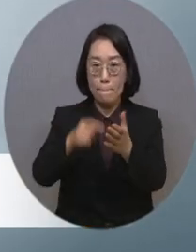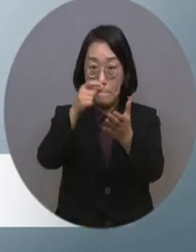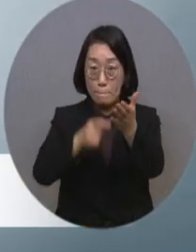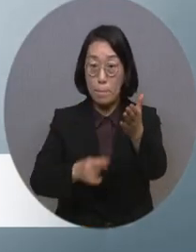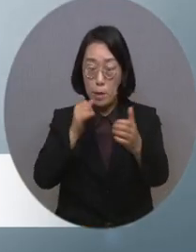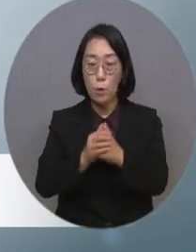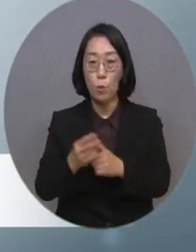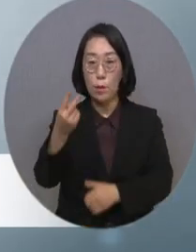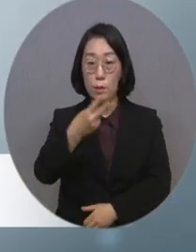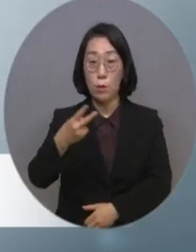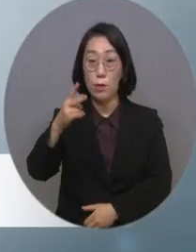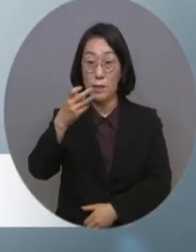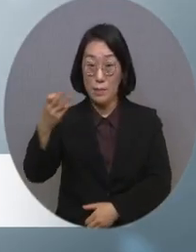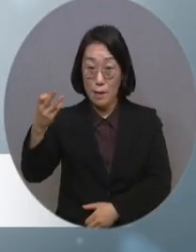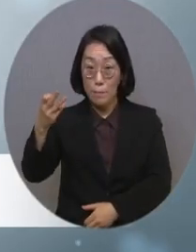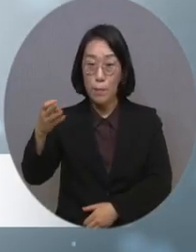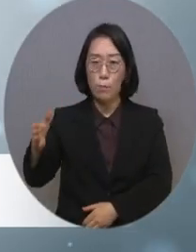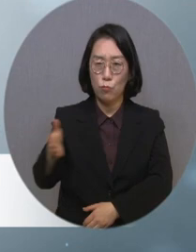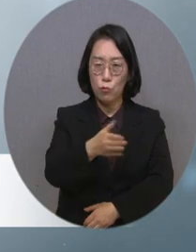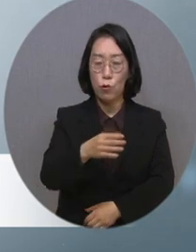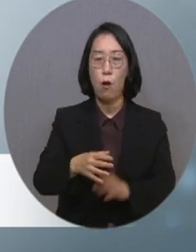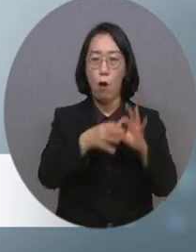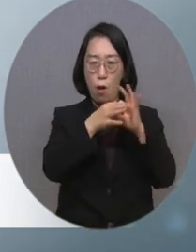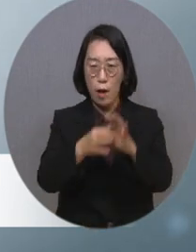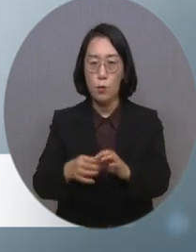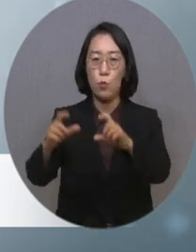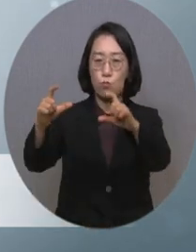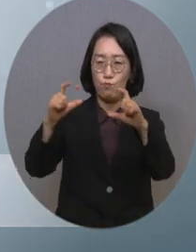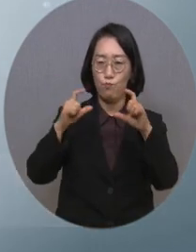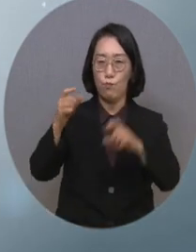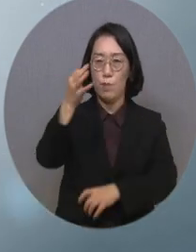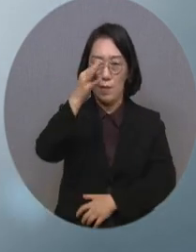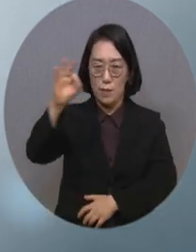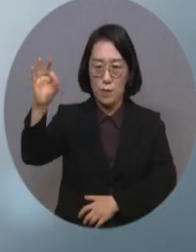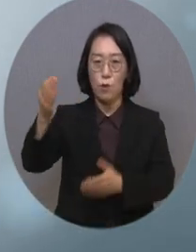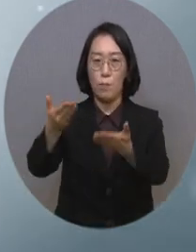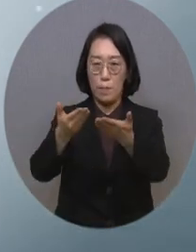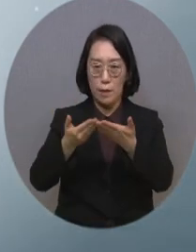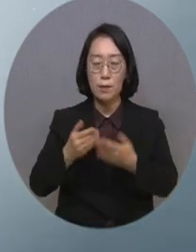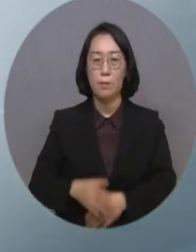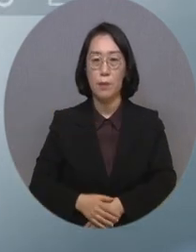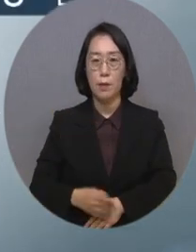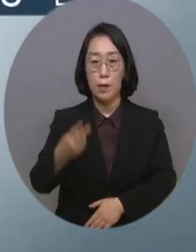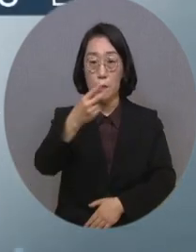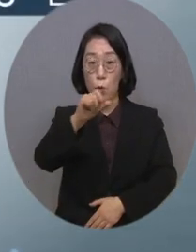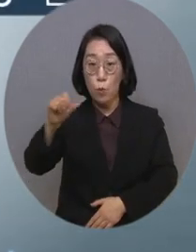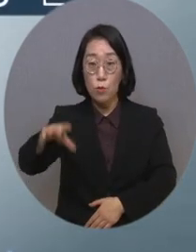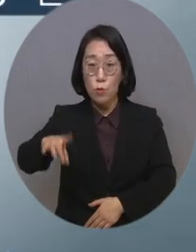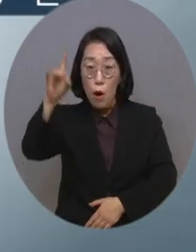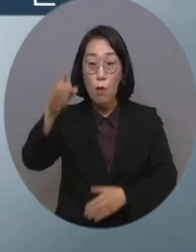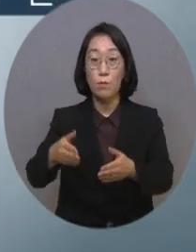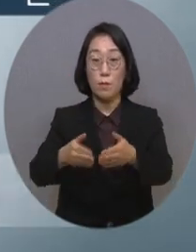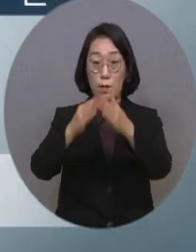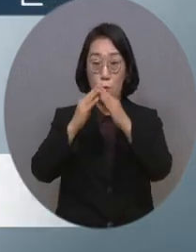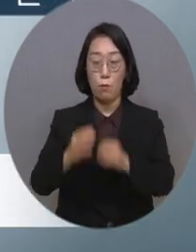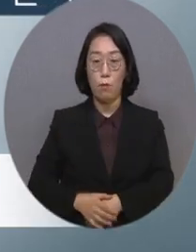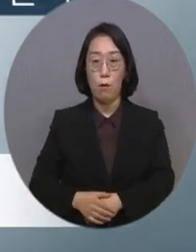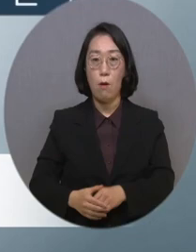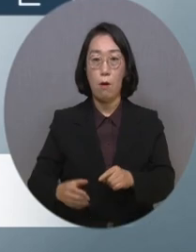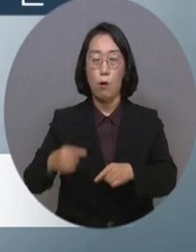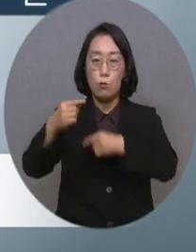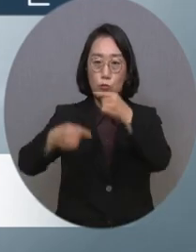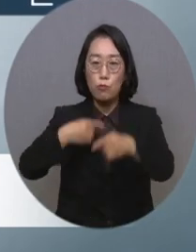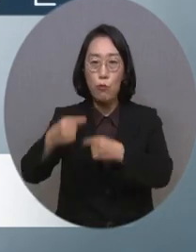2013년 제도가 시작된 이후 연속해서 인정받아오고 있습니다 2005년 설립된 복지tv는 100%